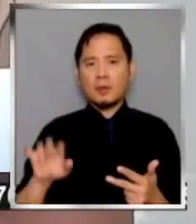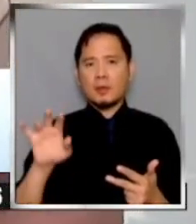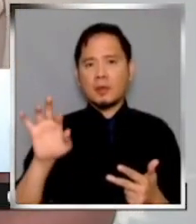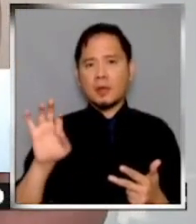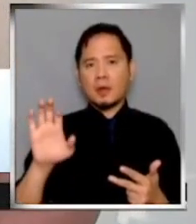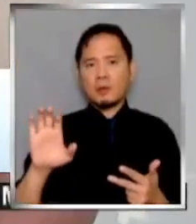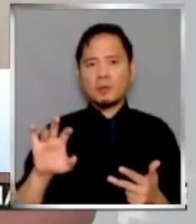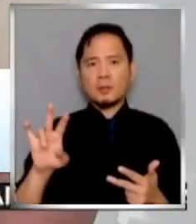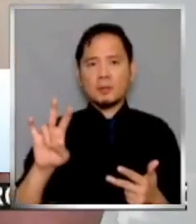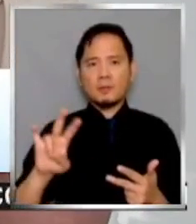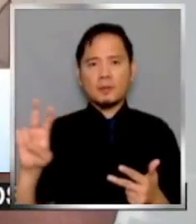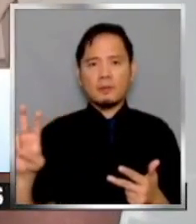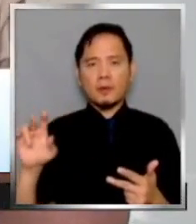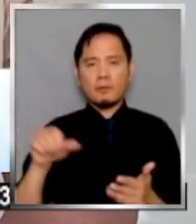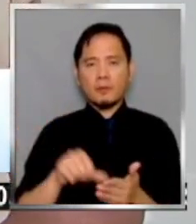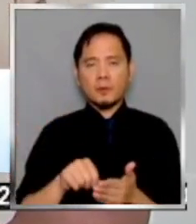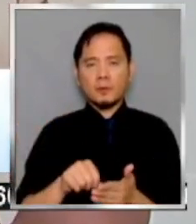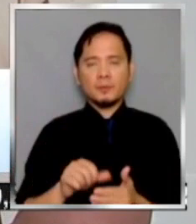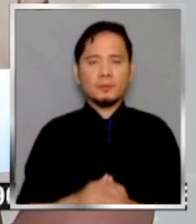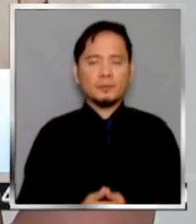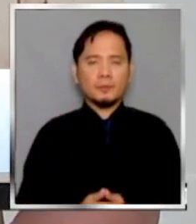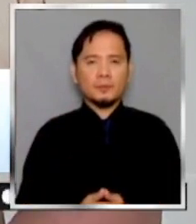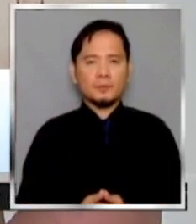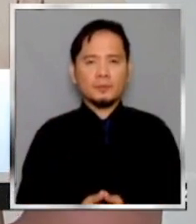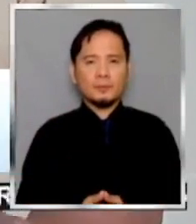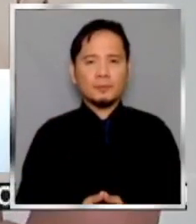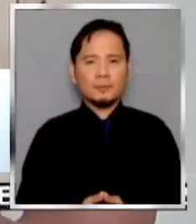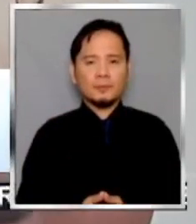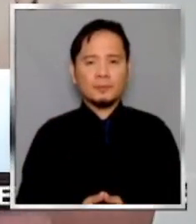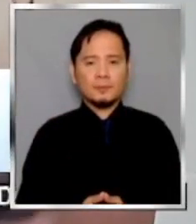3,977 votes. No? Sa mga sandaling ito ay